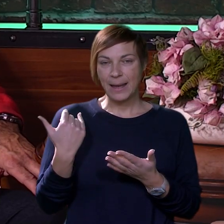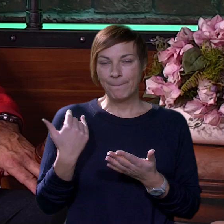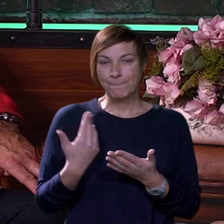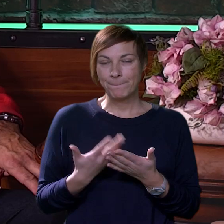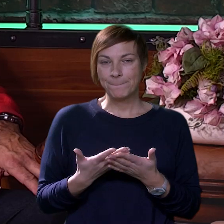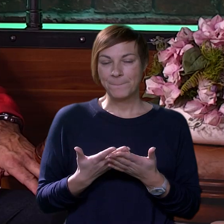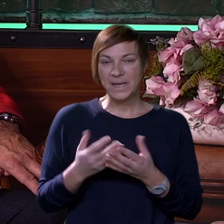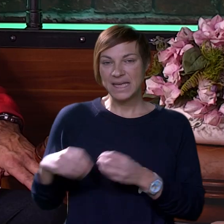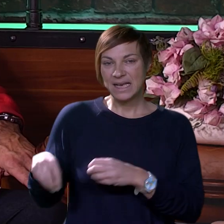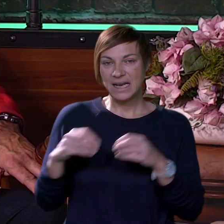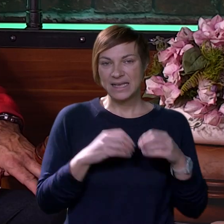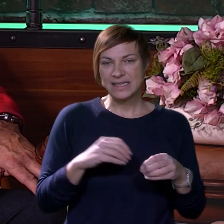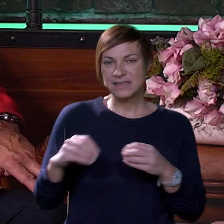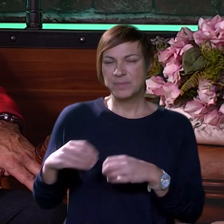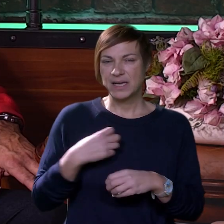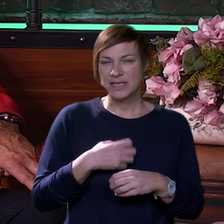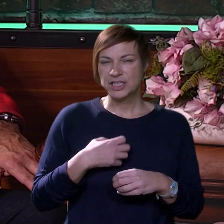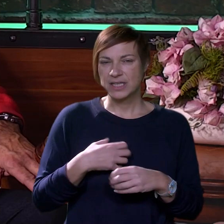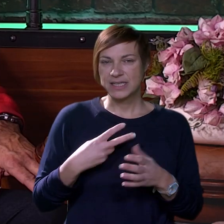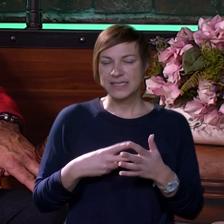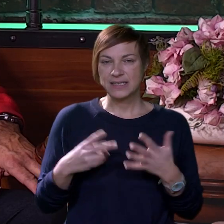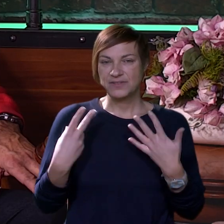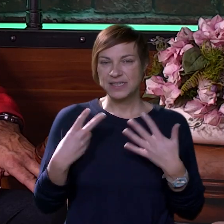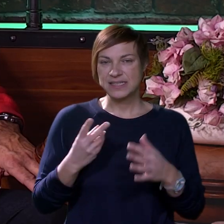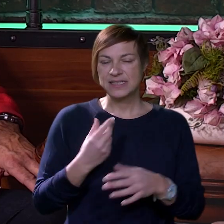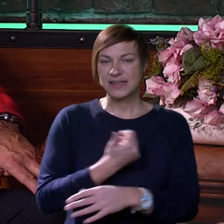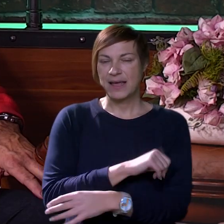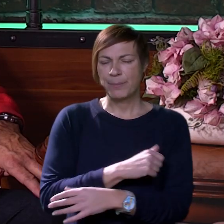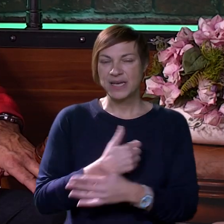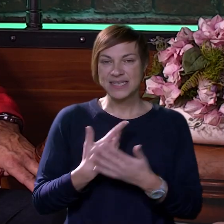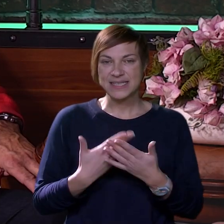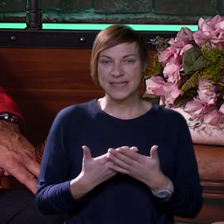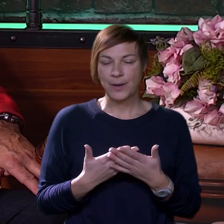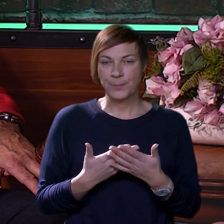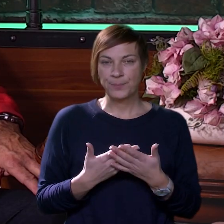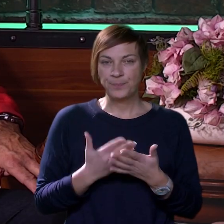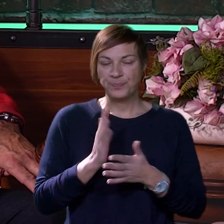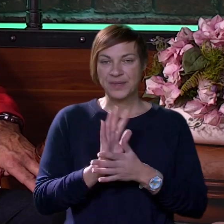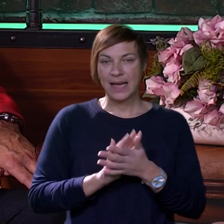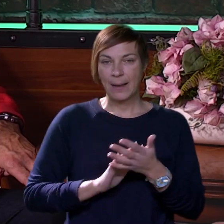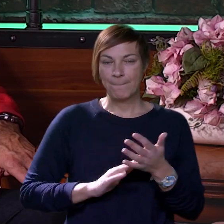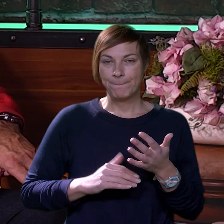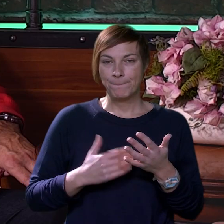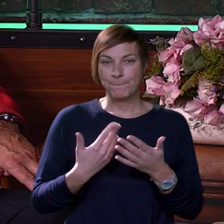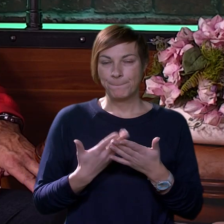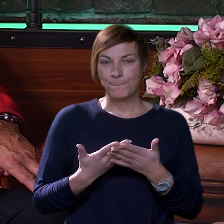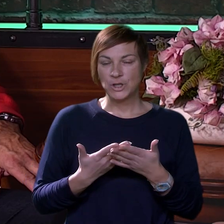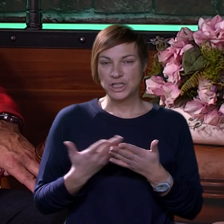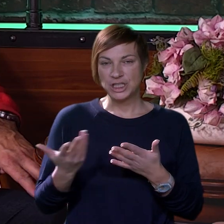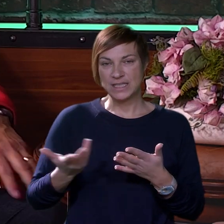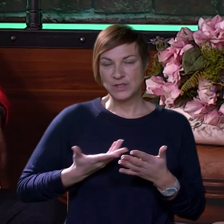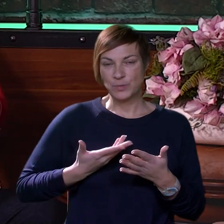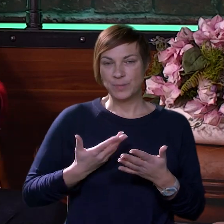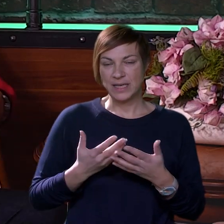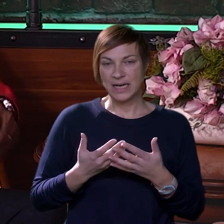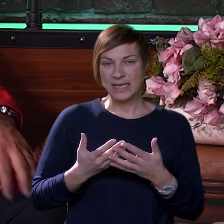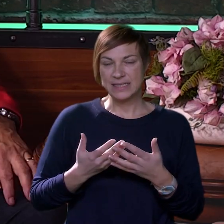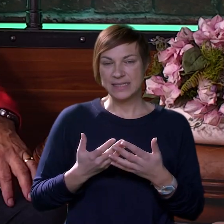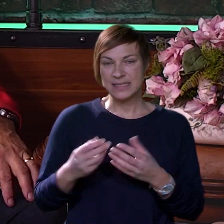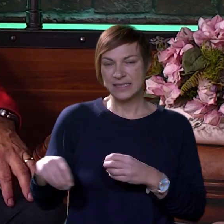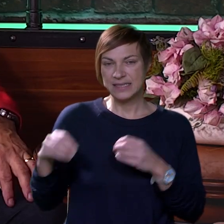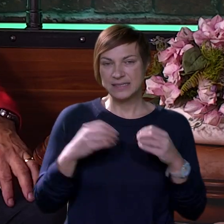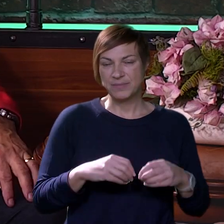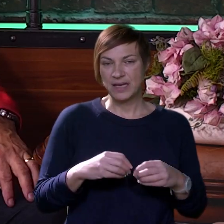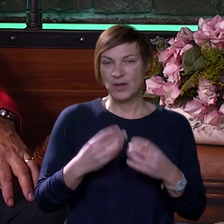je bila izbjeglička kriza, kad je to počelo 2017. već ne znam koje, počeli su znači pristigati izbjeglice